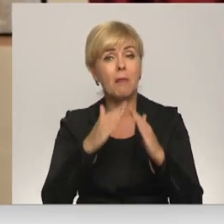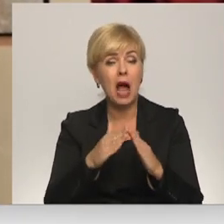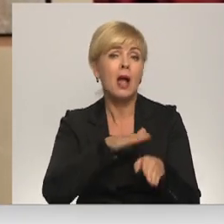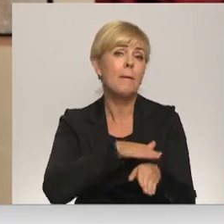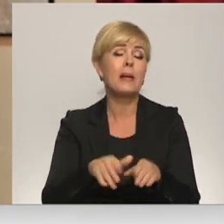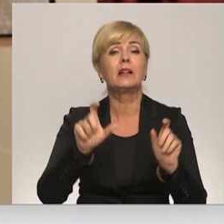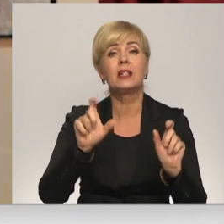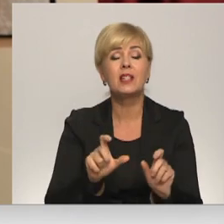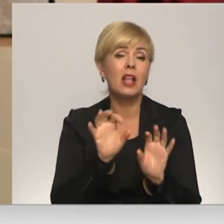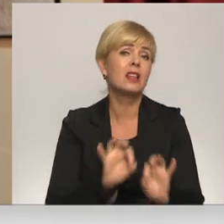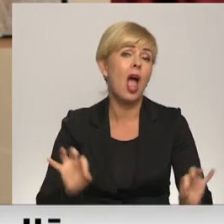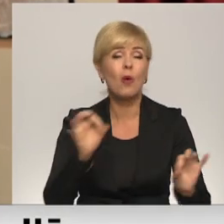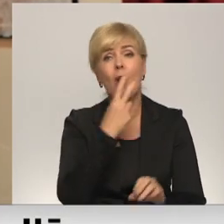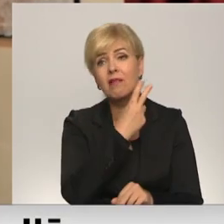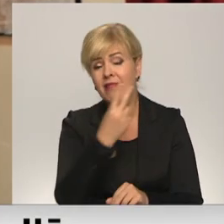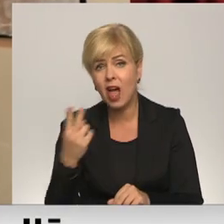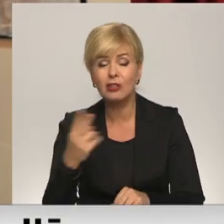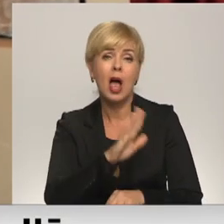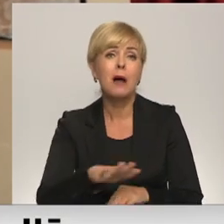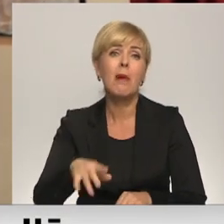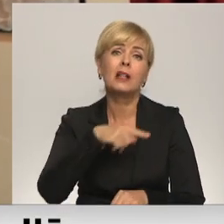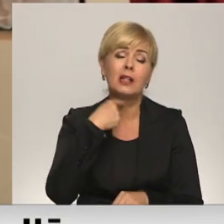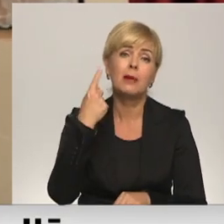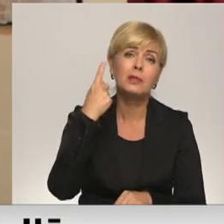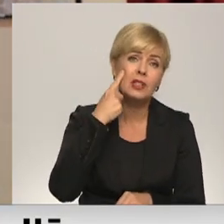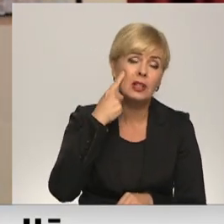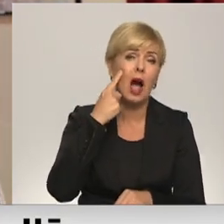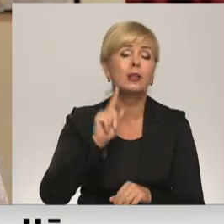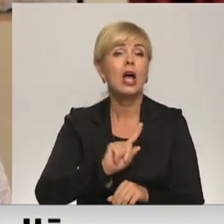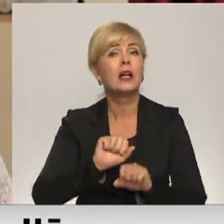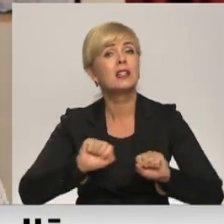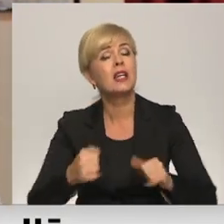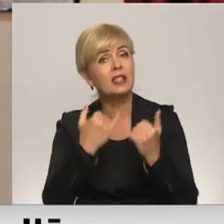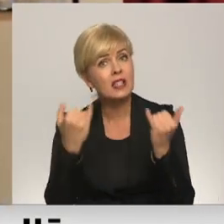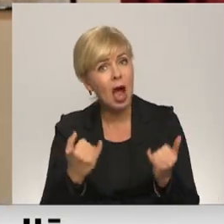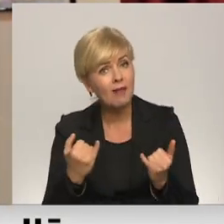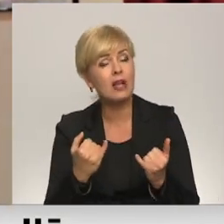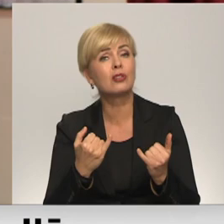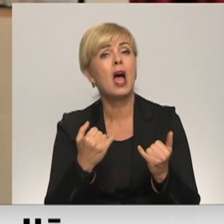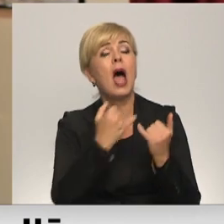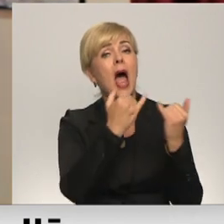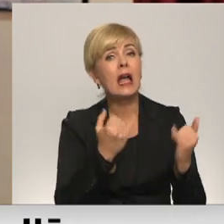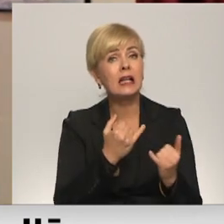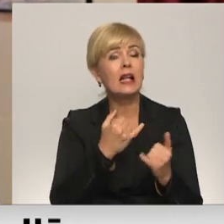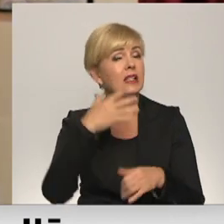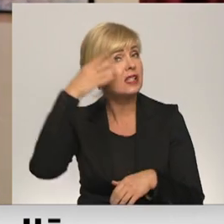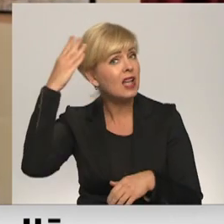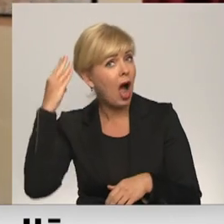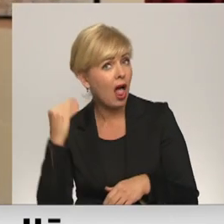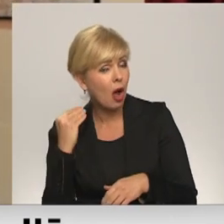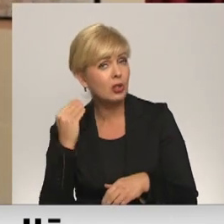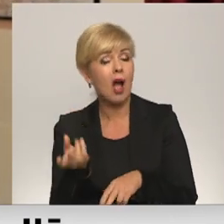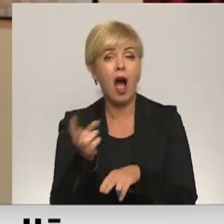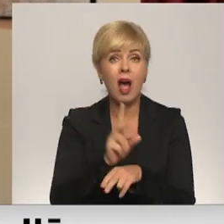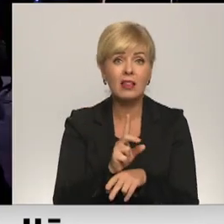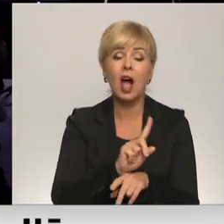neko neredzēties. Vai bērni grib zināt, kas ir Ziemassvētki, kas ir eglīte, kas ir, kad salavēcis atnāk un ir dāvaniņas un ir prieks.